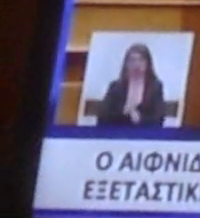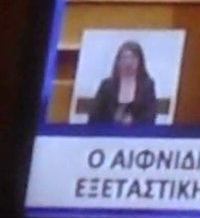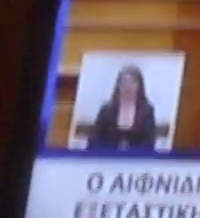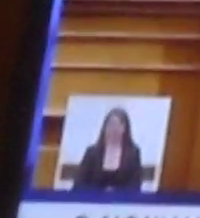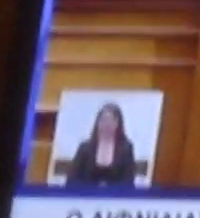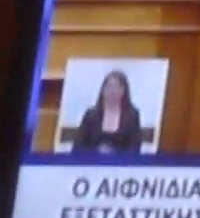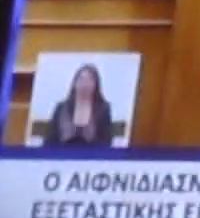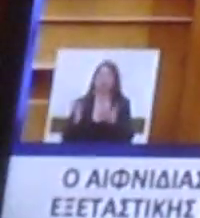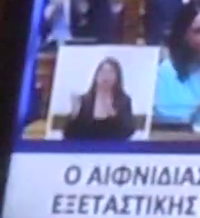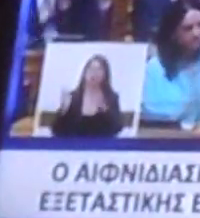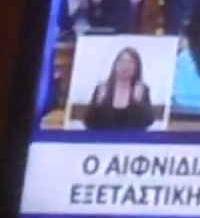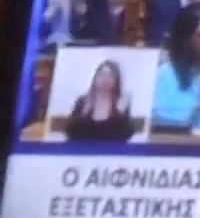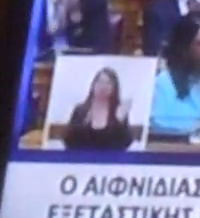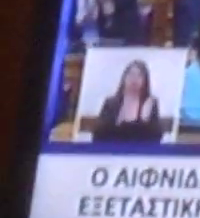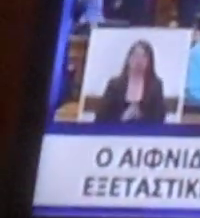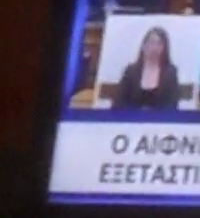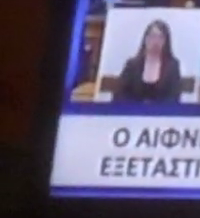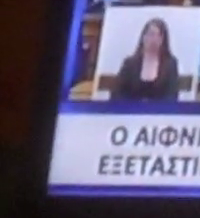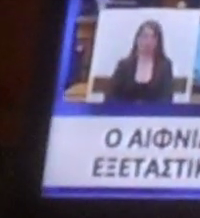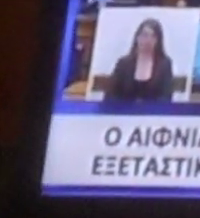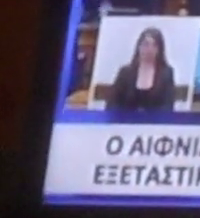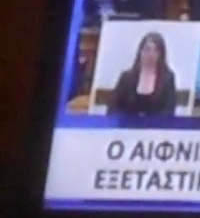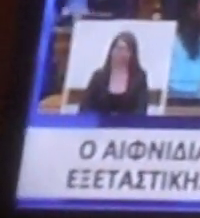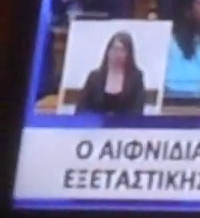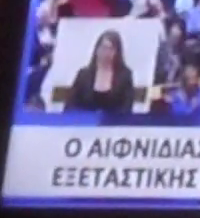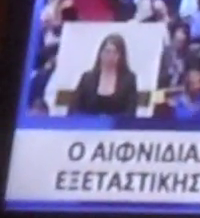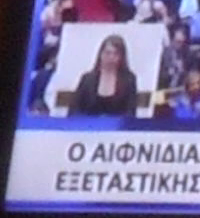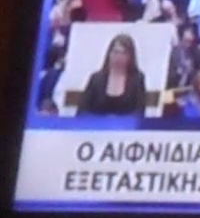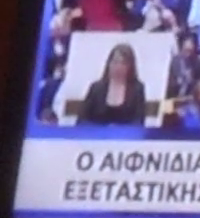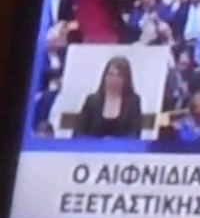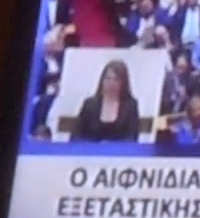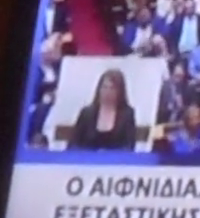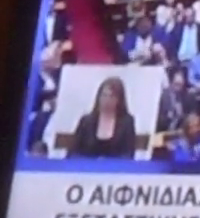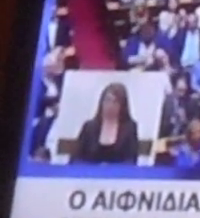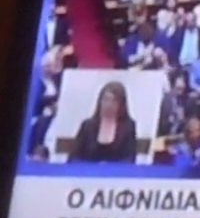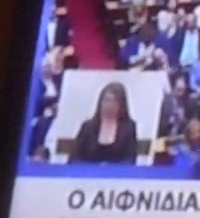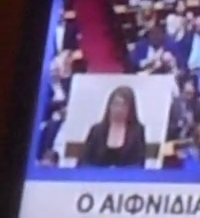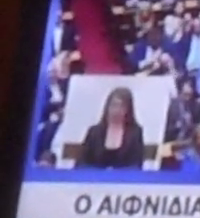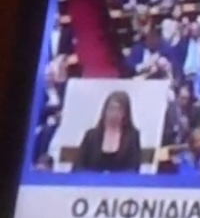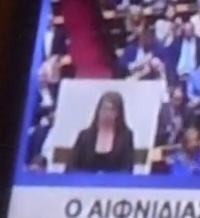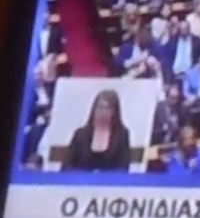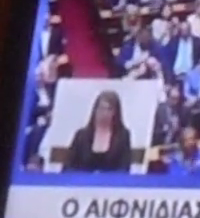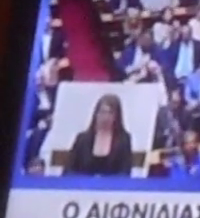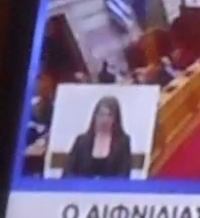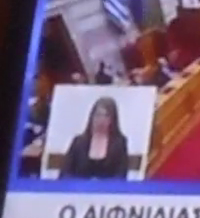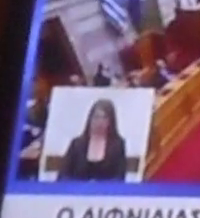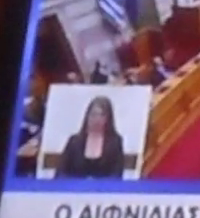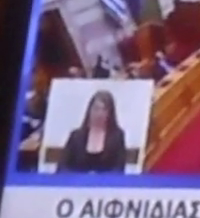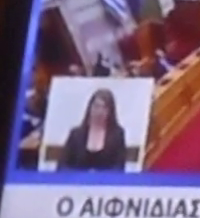το παρασκήνιο της υπογραφής εντιμότητας που έκανε ο κ. Χατζηβαρδάς ζητώντας δημόσια